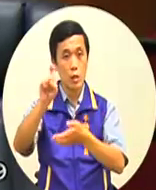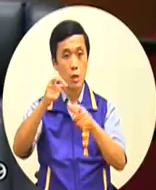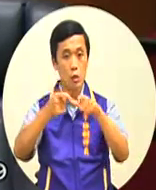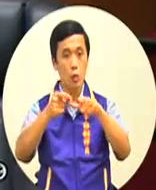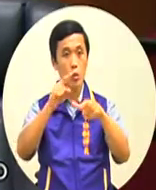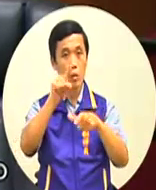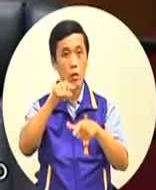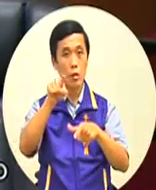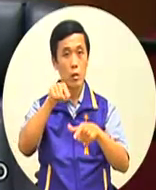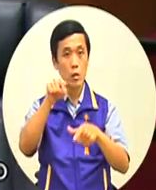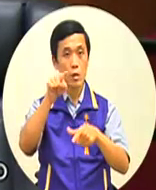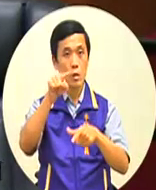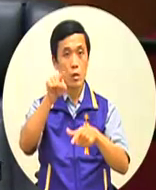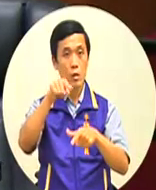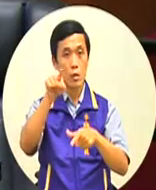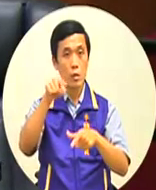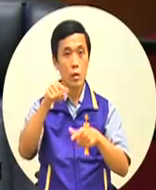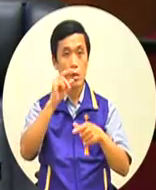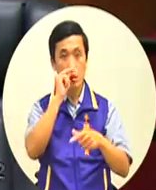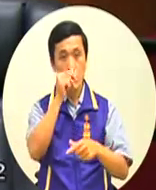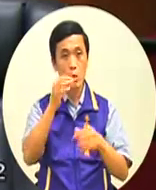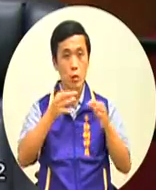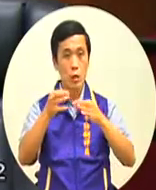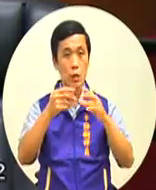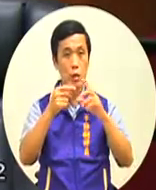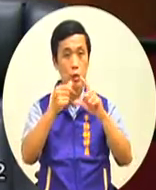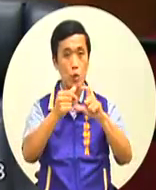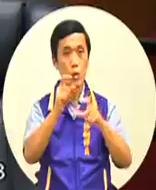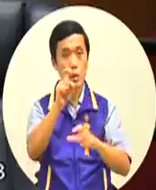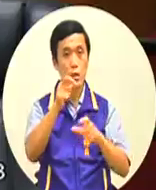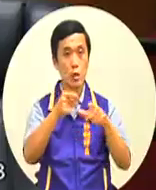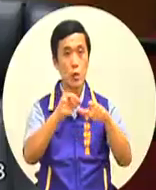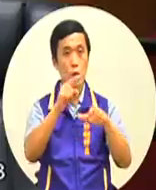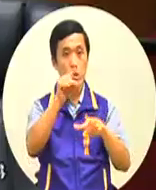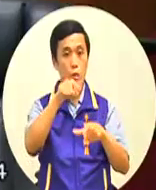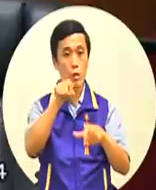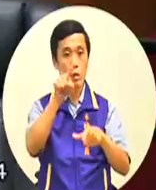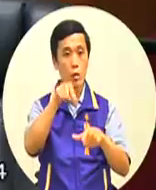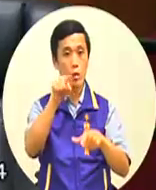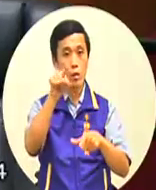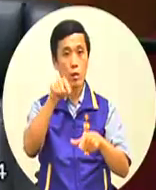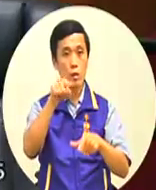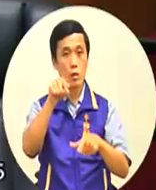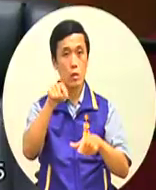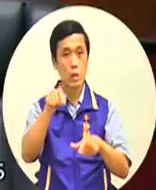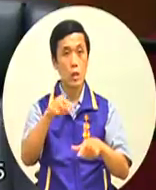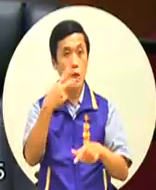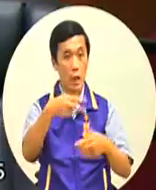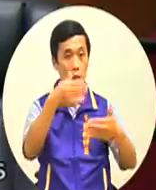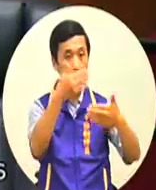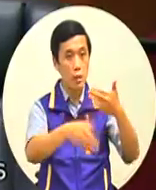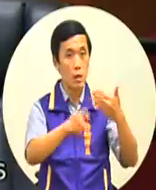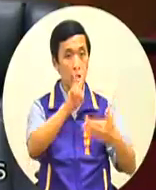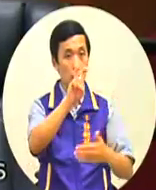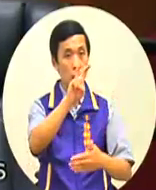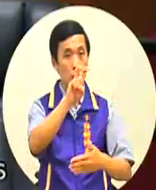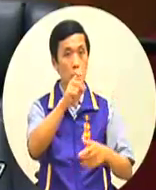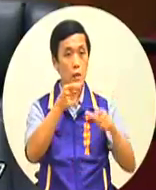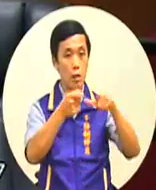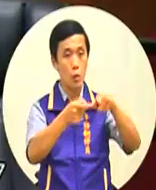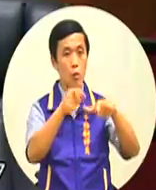特殊商业区也将使用10公顷，还有22公顷的土地闲置在那边哈，可能以后变成公